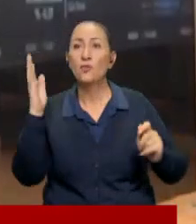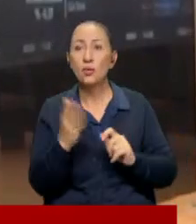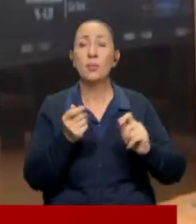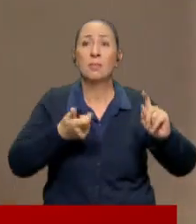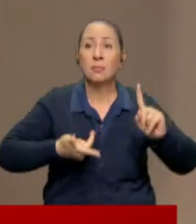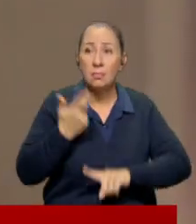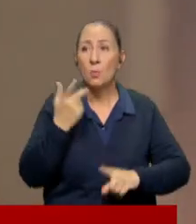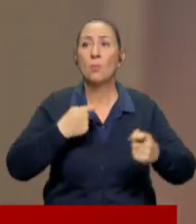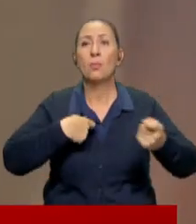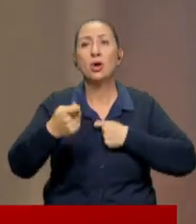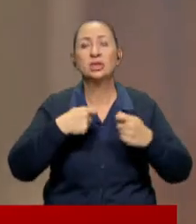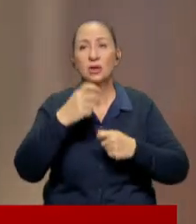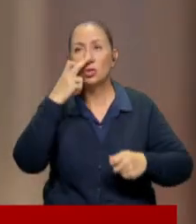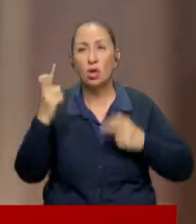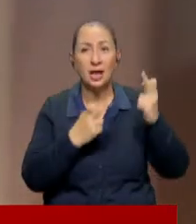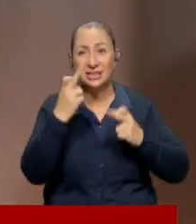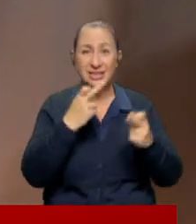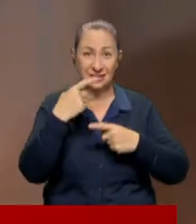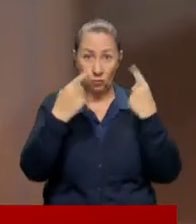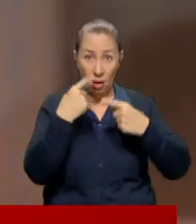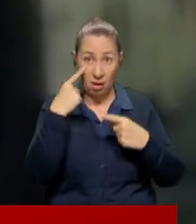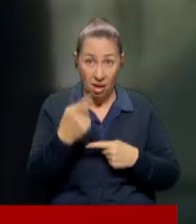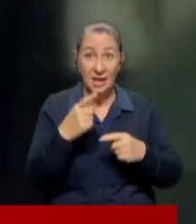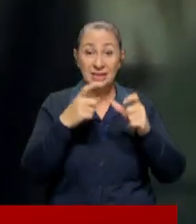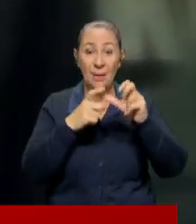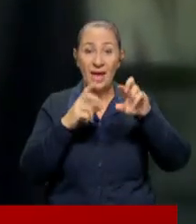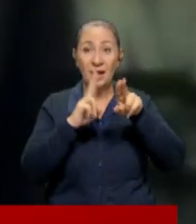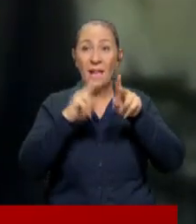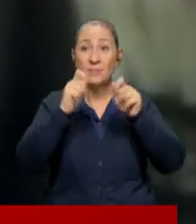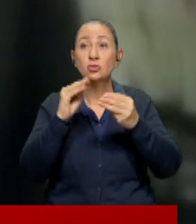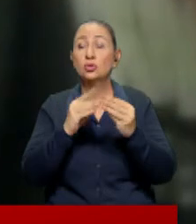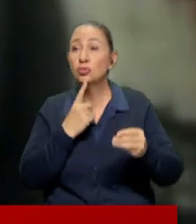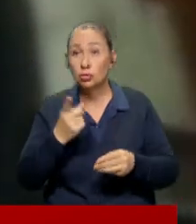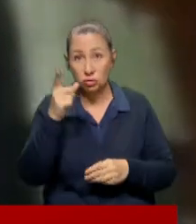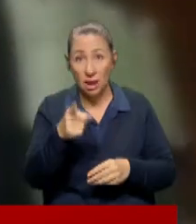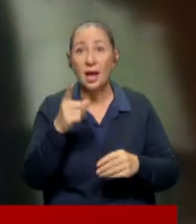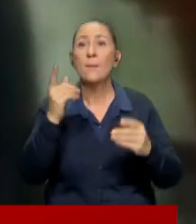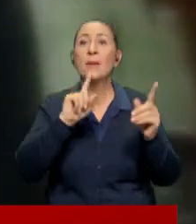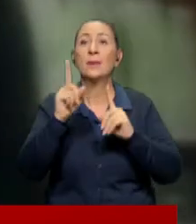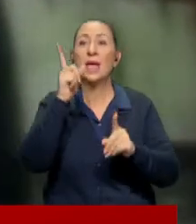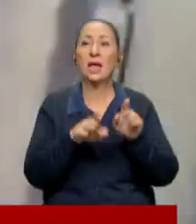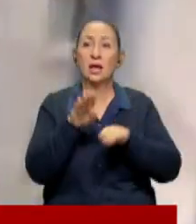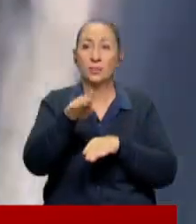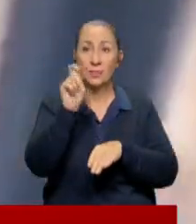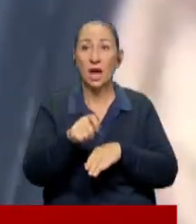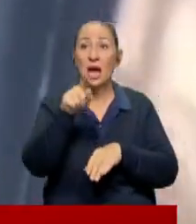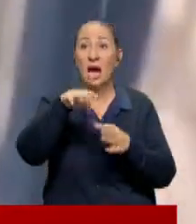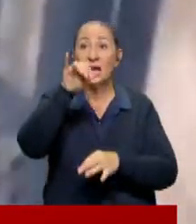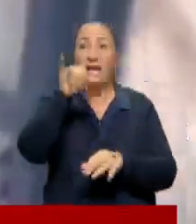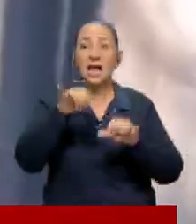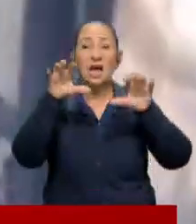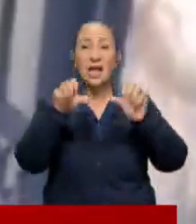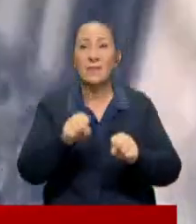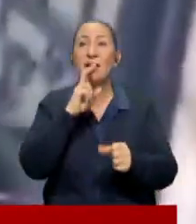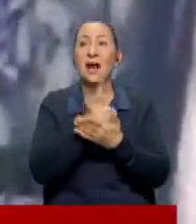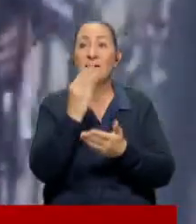olarak tanımladığı borsadaki dolandırıcılık iddiasına ilişkin SPK'nın yaptığı suç duyurusunda yargı ilk adımı attı. Haklarında yakalama